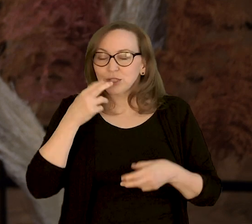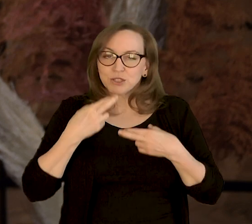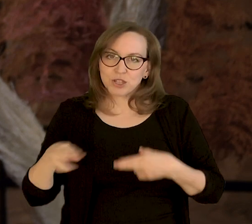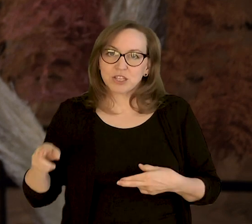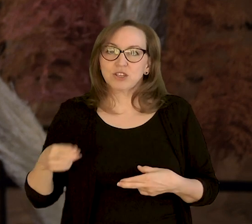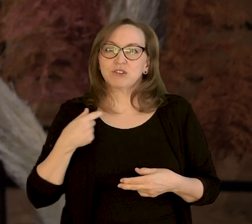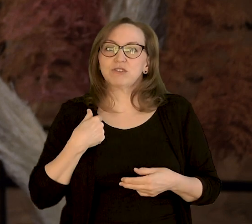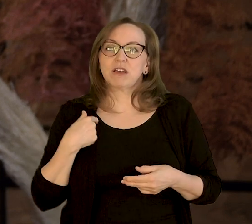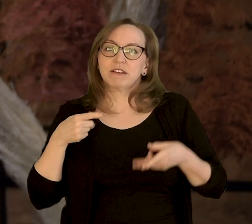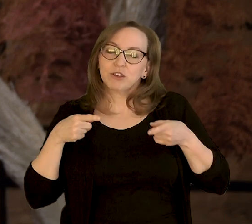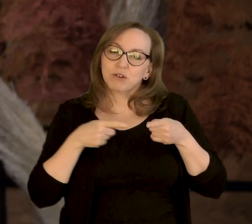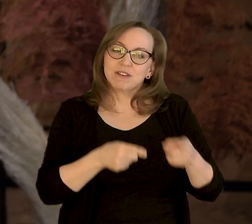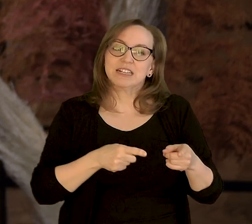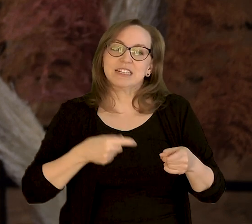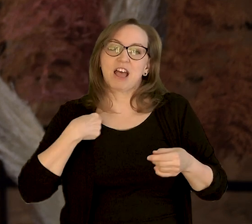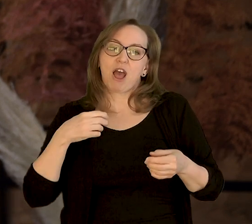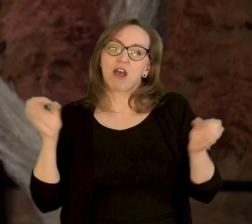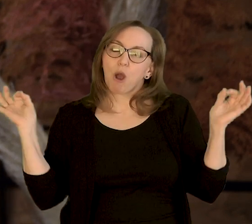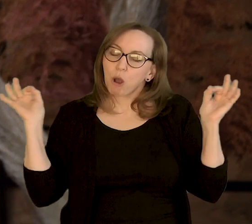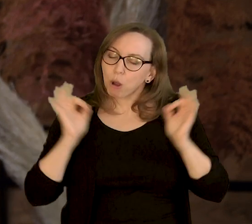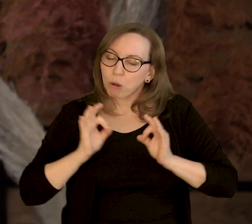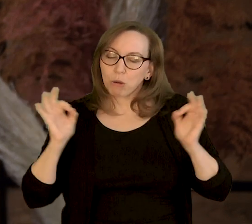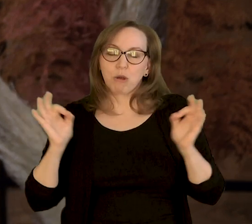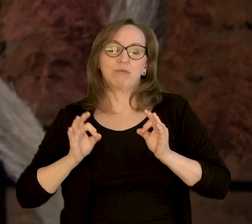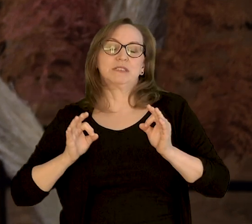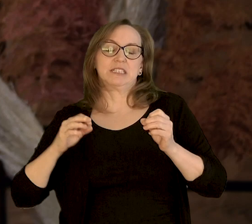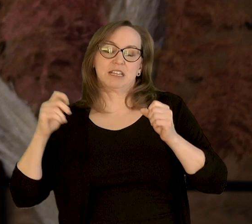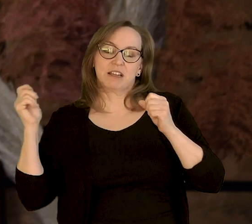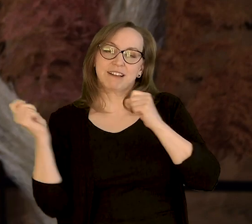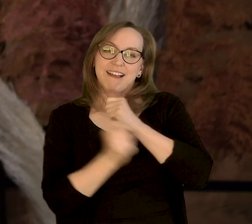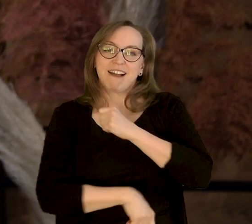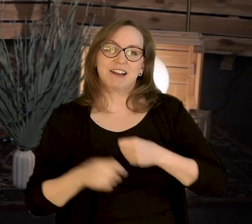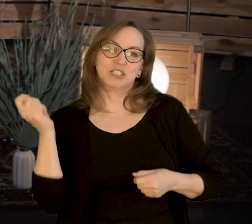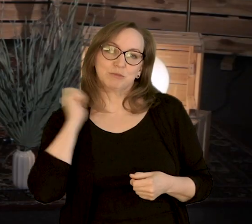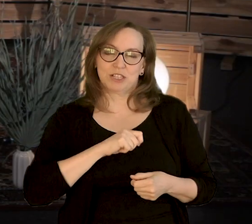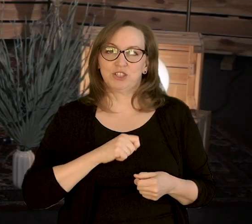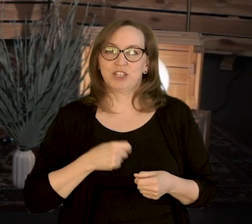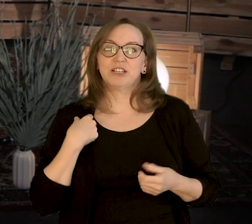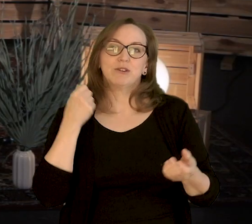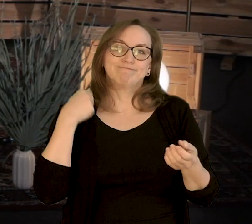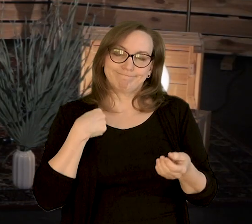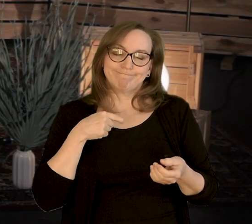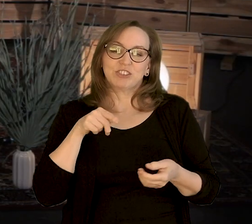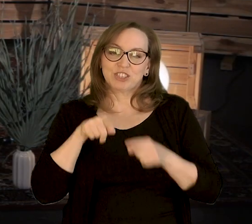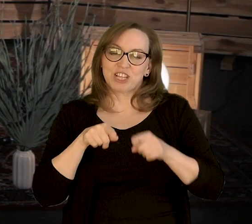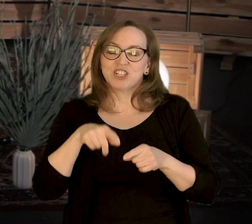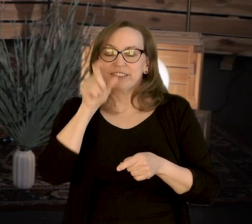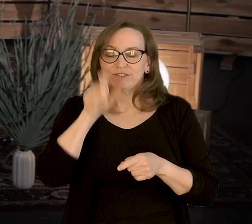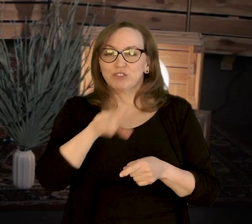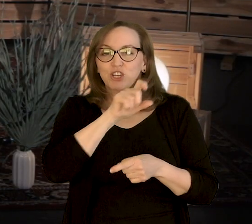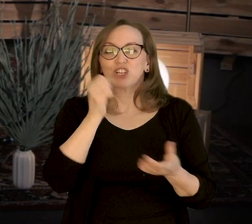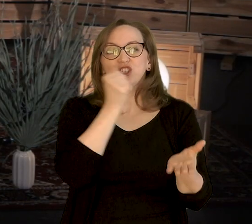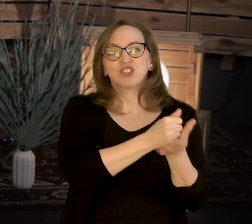kar śmierci, czyli ukrzyżowanie. Jezus został